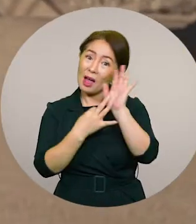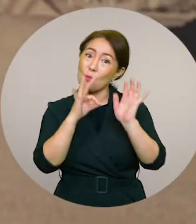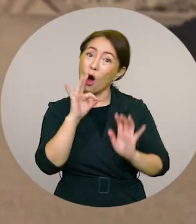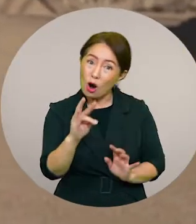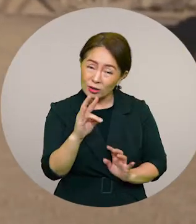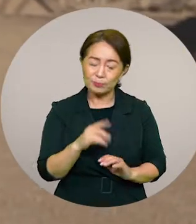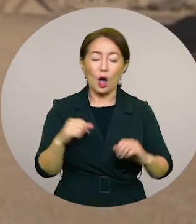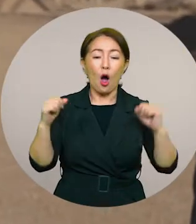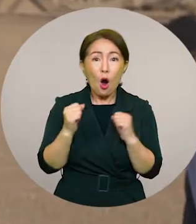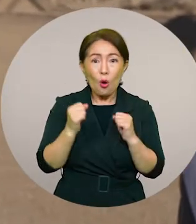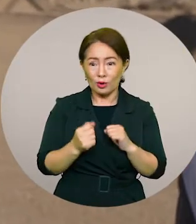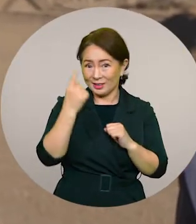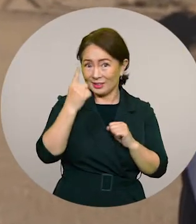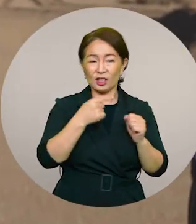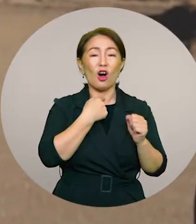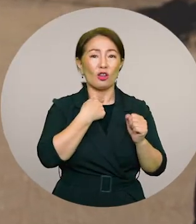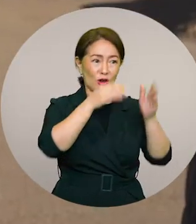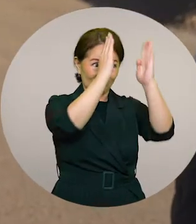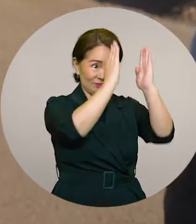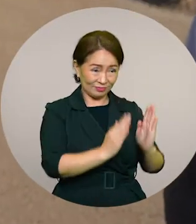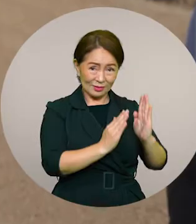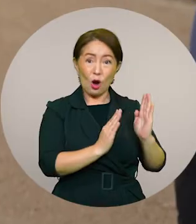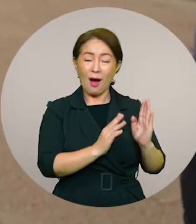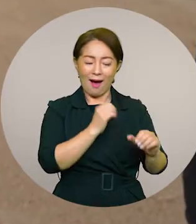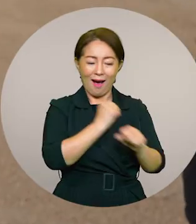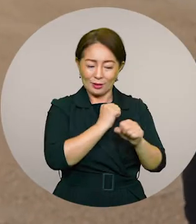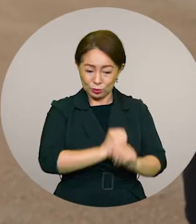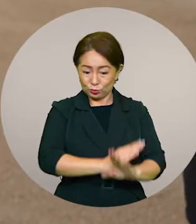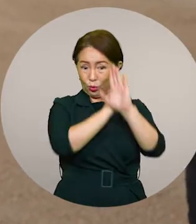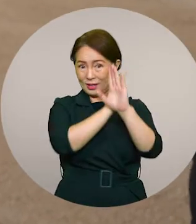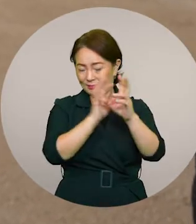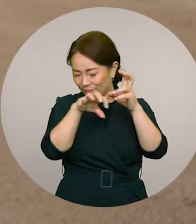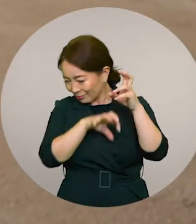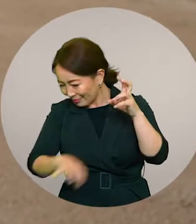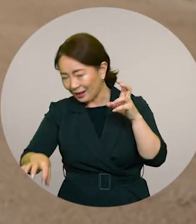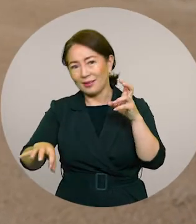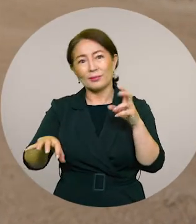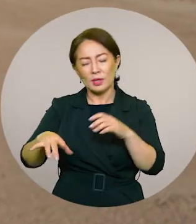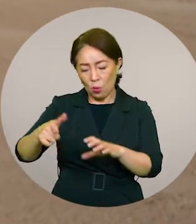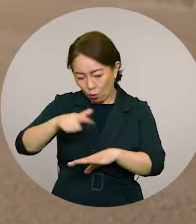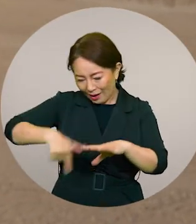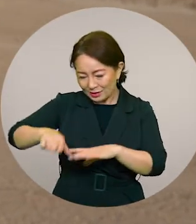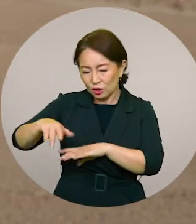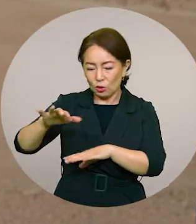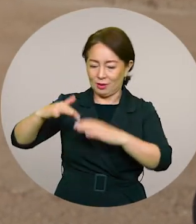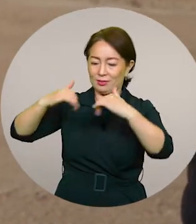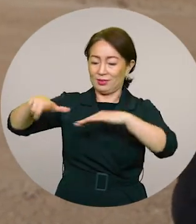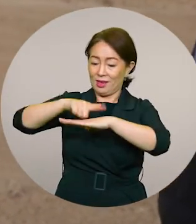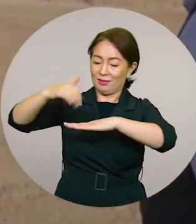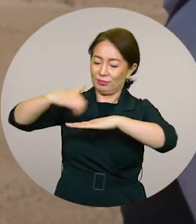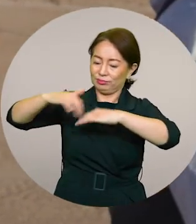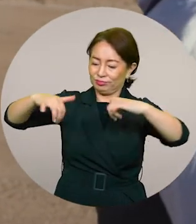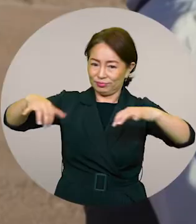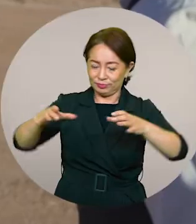өвөл 1-р бас аавны барилгын ажил дууссаны дараа далдуурхайн багшаадарын үндсэн холболтын ажил гэж байдаг. Тэр нь одоо